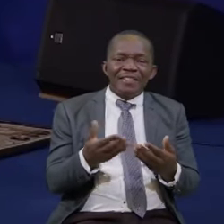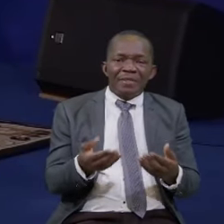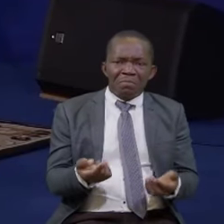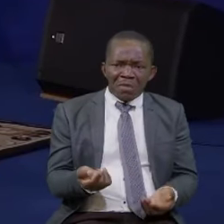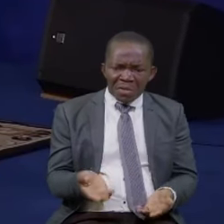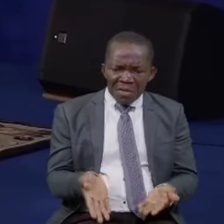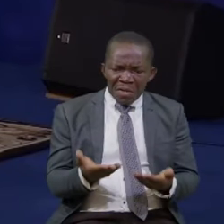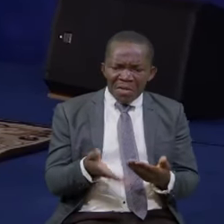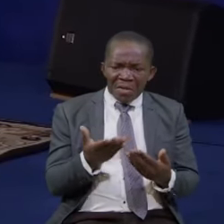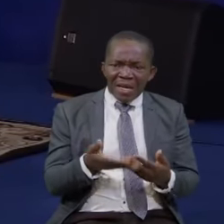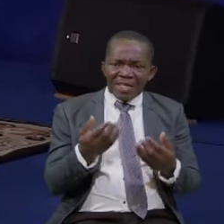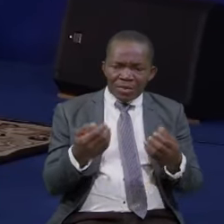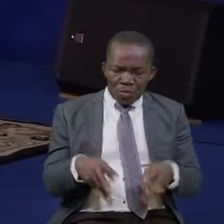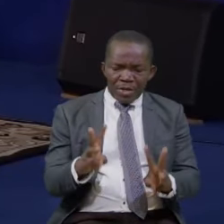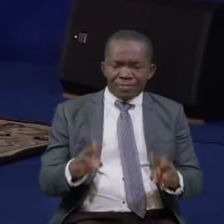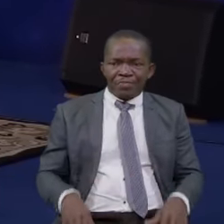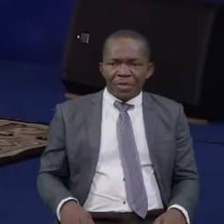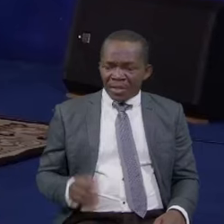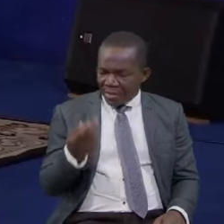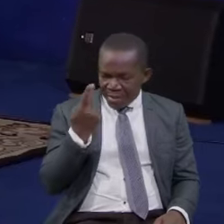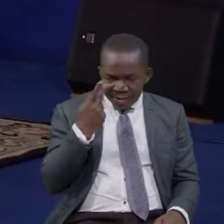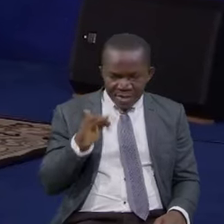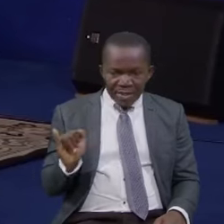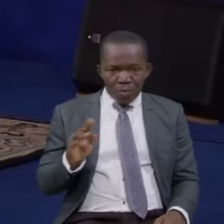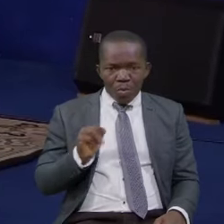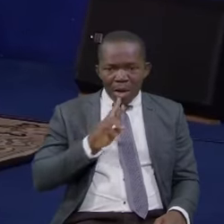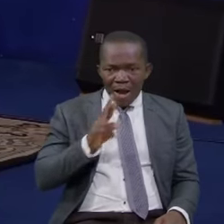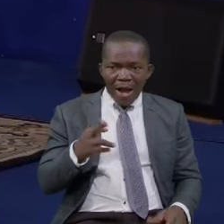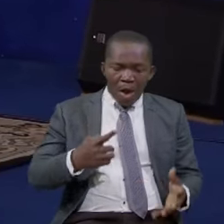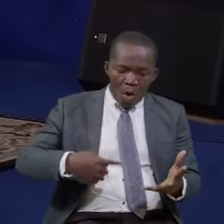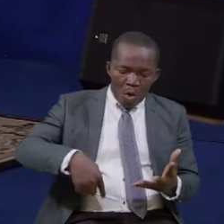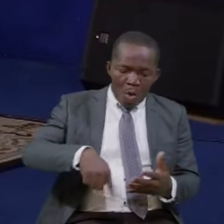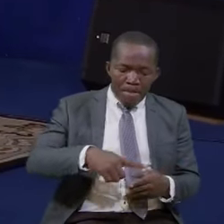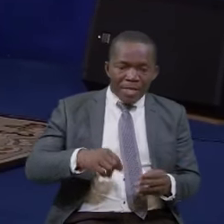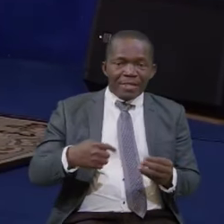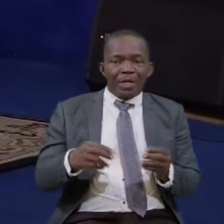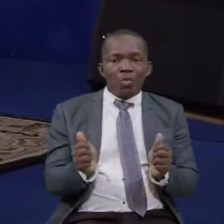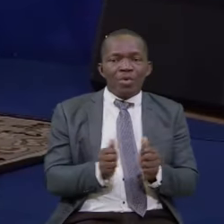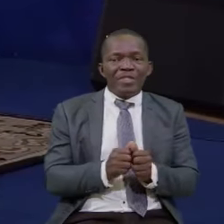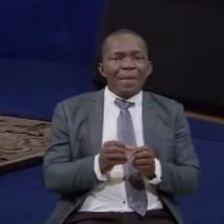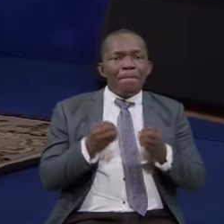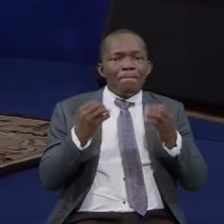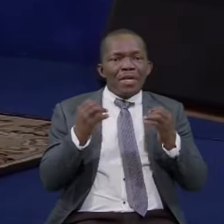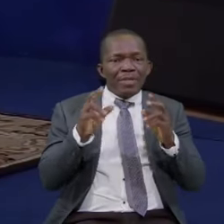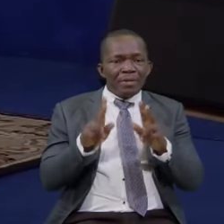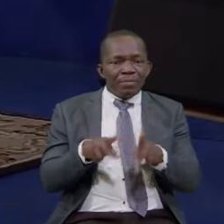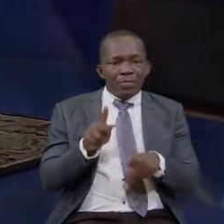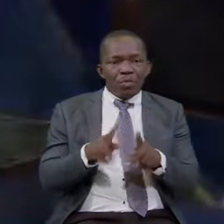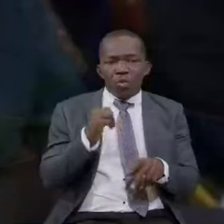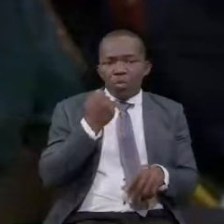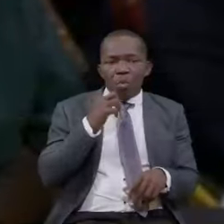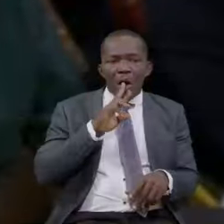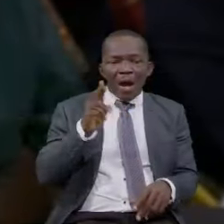puisque nous sommes environnés d' grande nuyée de témoins rejetons tout fardeau et